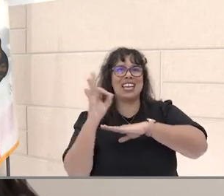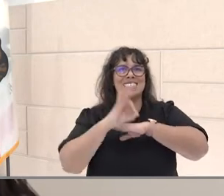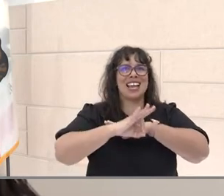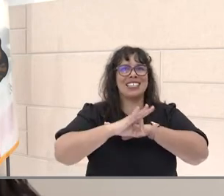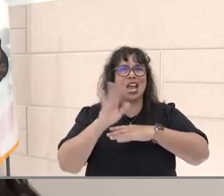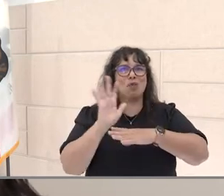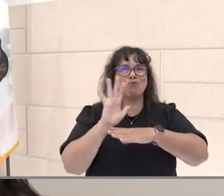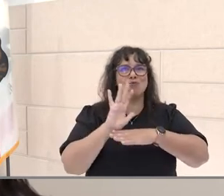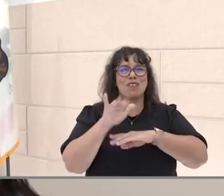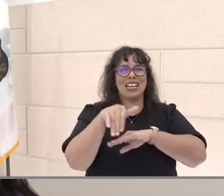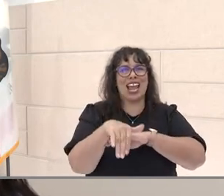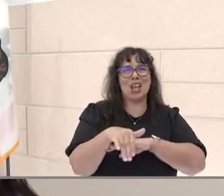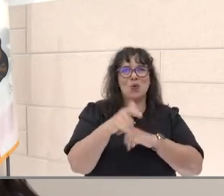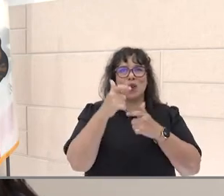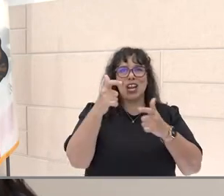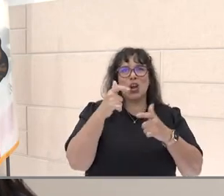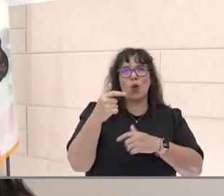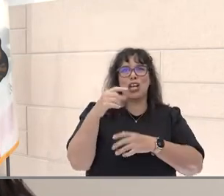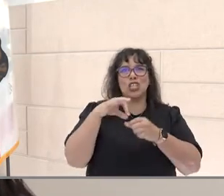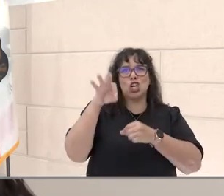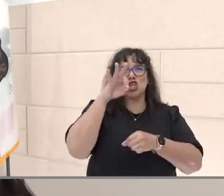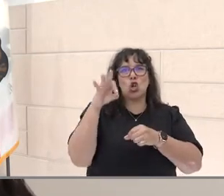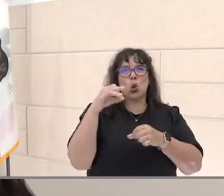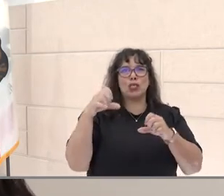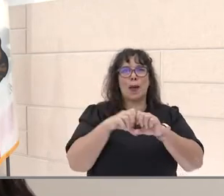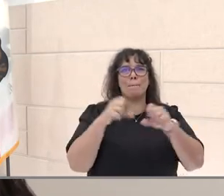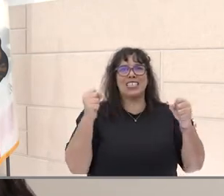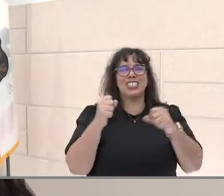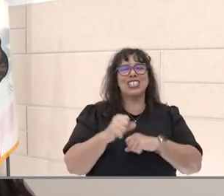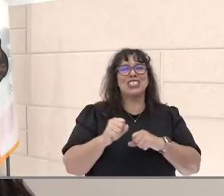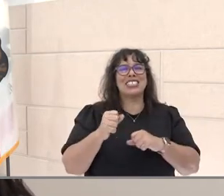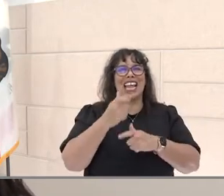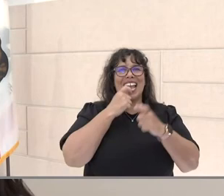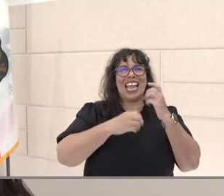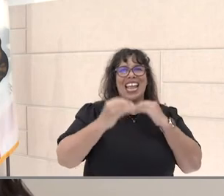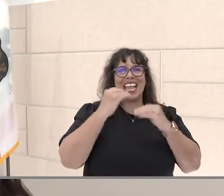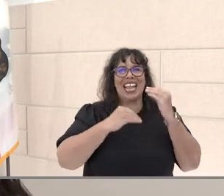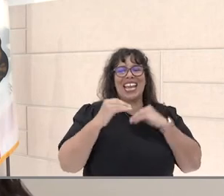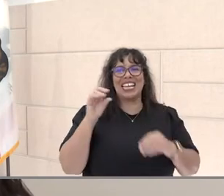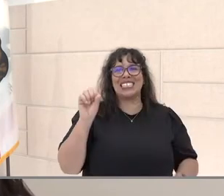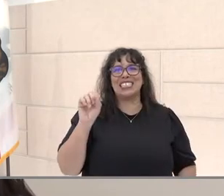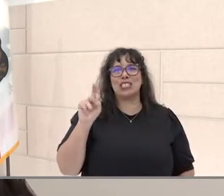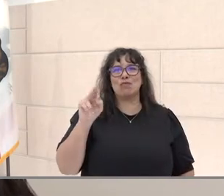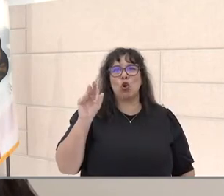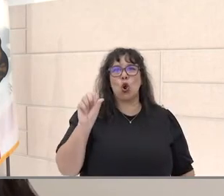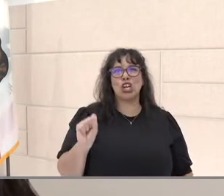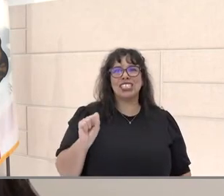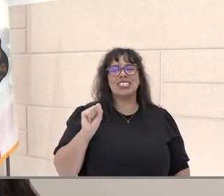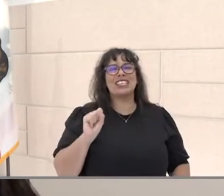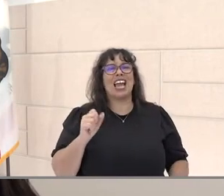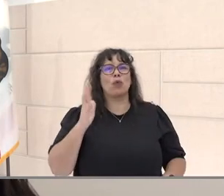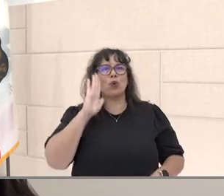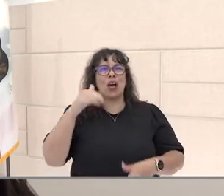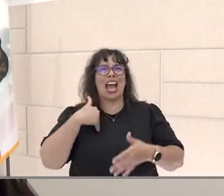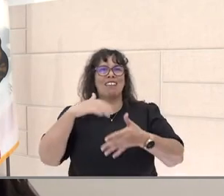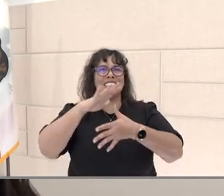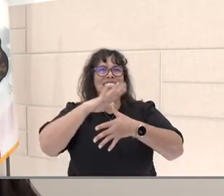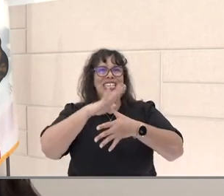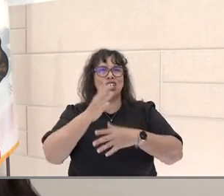กี่ยวกับถามมือเพียบยุ่นมือก้นจุ่มขณีมีนจำลองจึงถ้าใส่เก็บบัสเตอร์ไหมโกสบัสเตอร์มาตามเข็